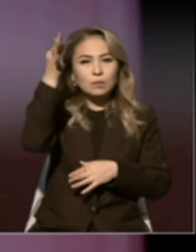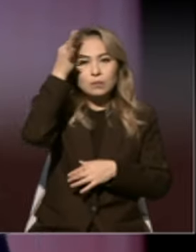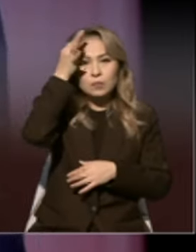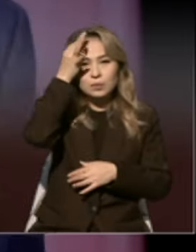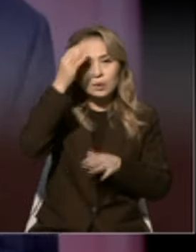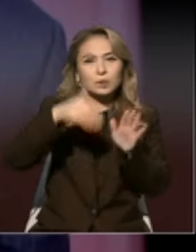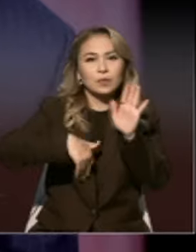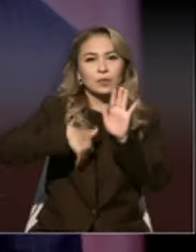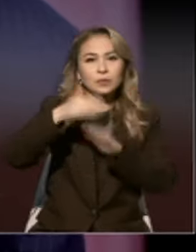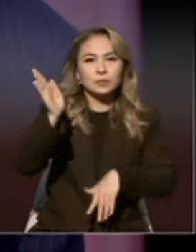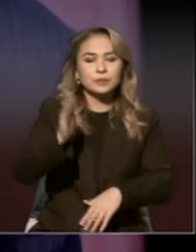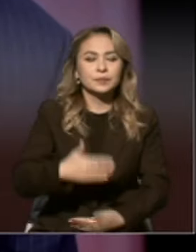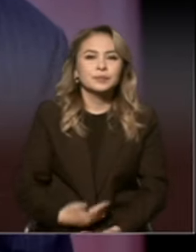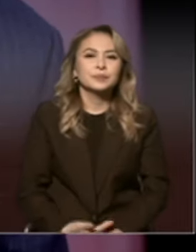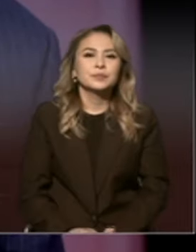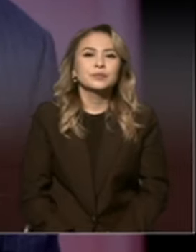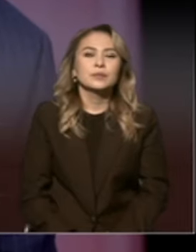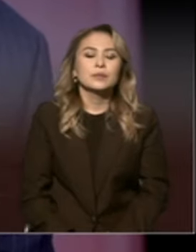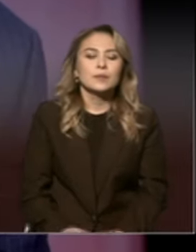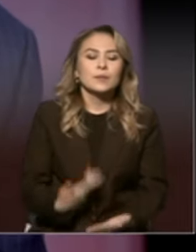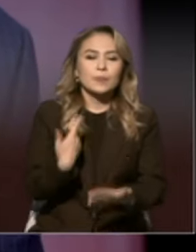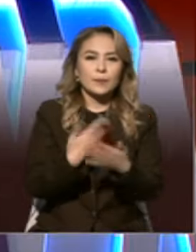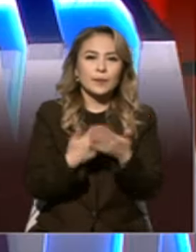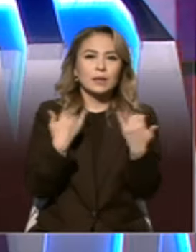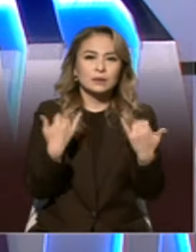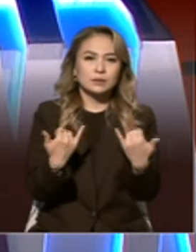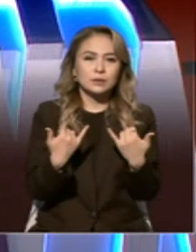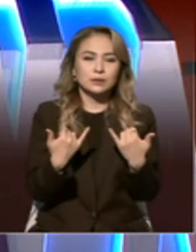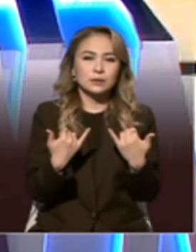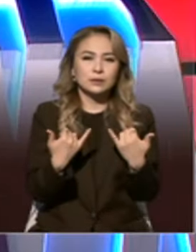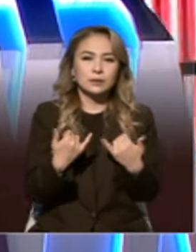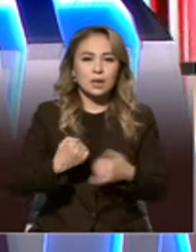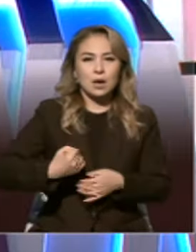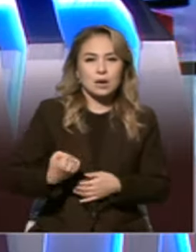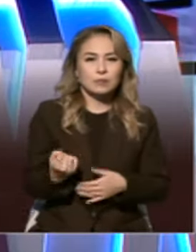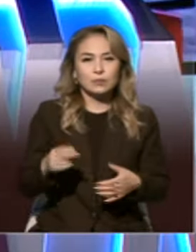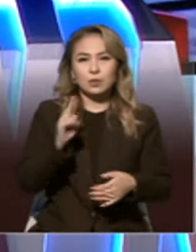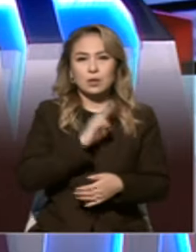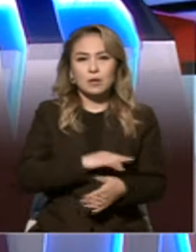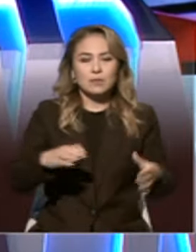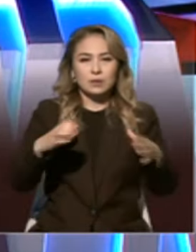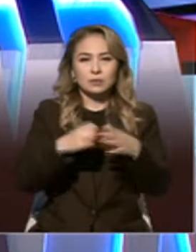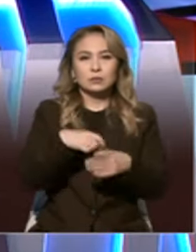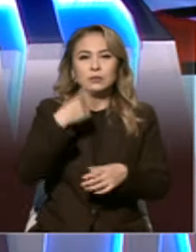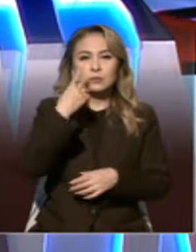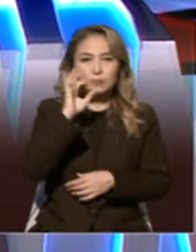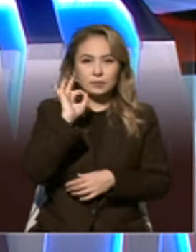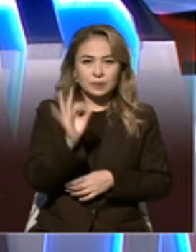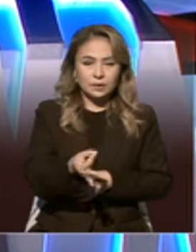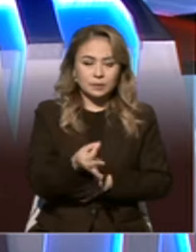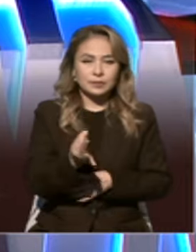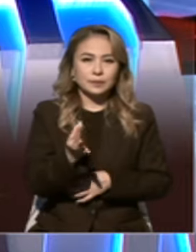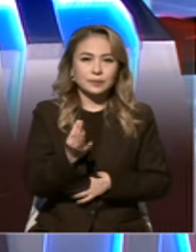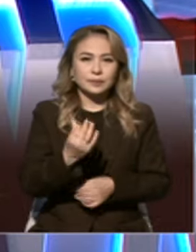болады. Енді жаңа осы әріптестеріміз өте дұрыс айтып отыр.